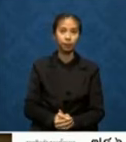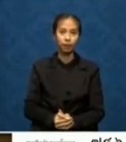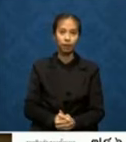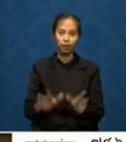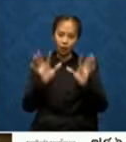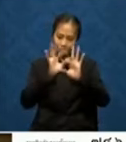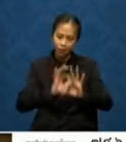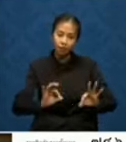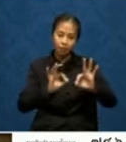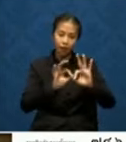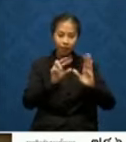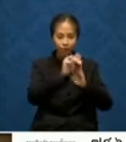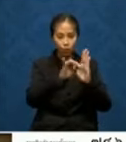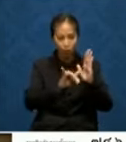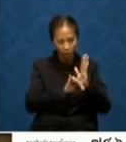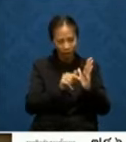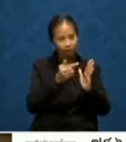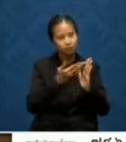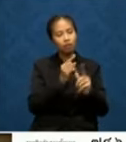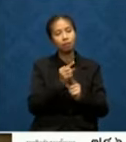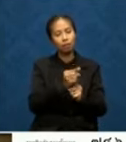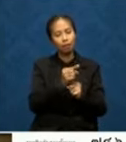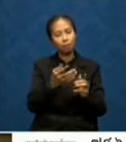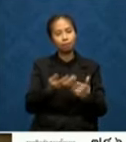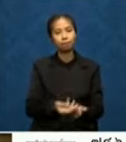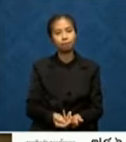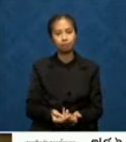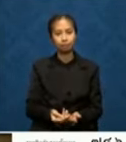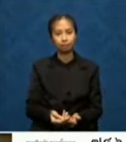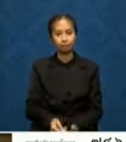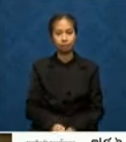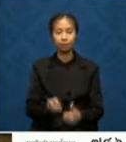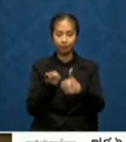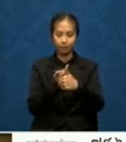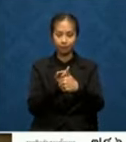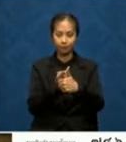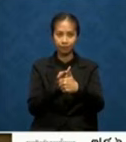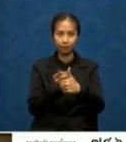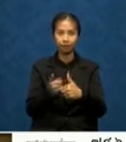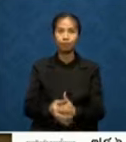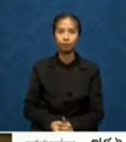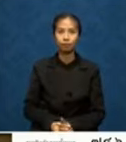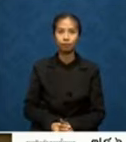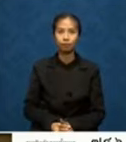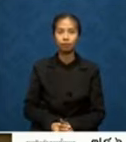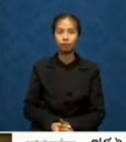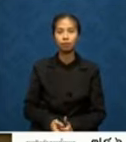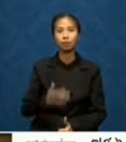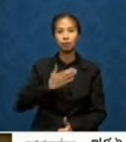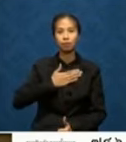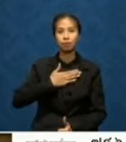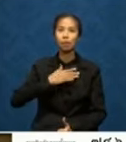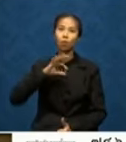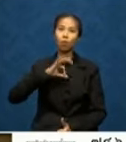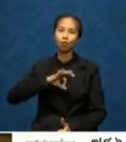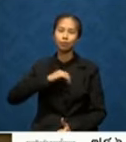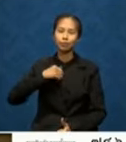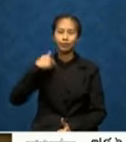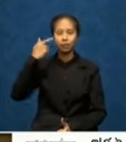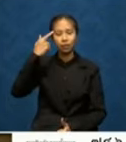ำคัญในเวลาอันจำกัด ประเด็นแรกครับท่านประธานผมรู้สึกผิดหวังที่